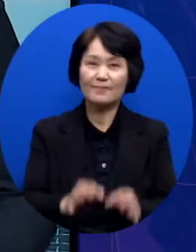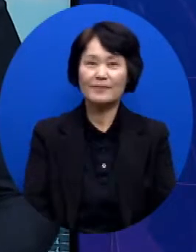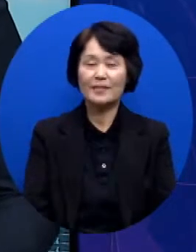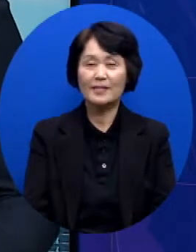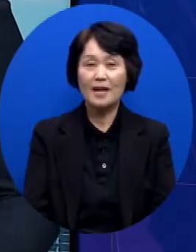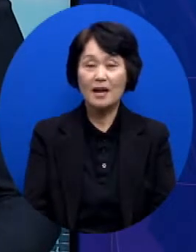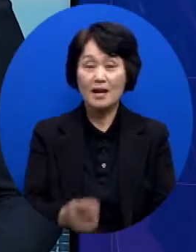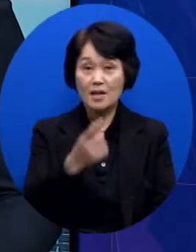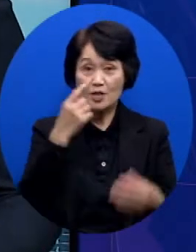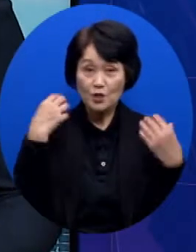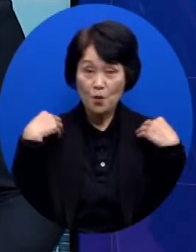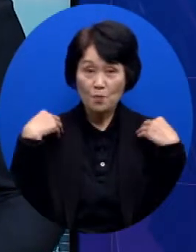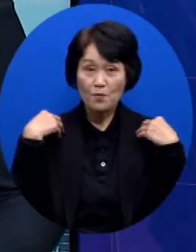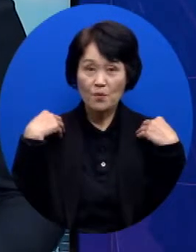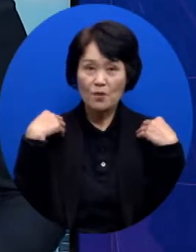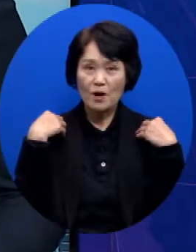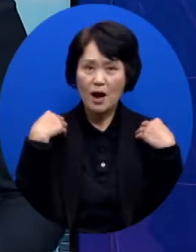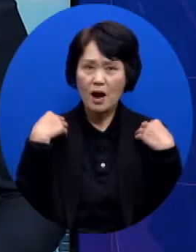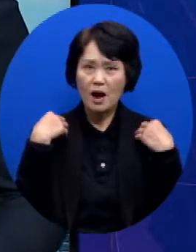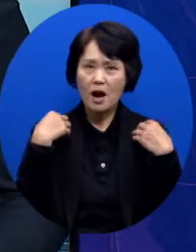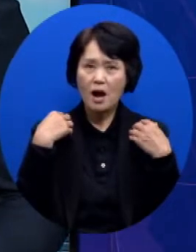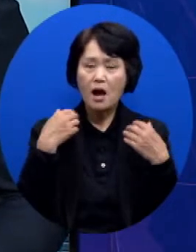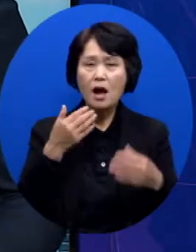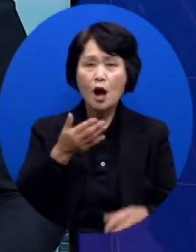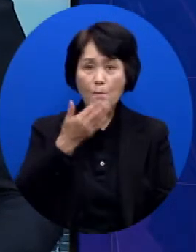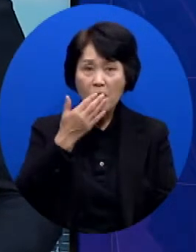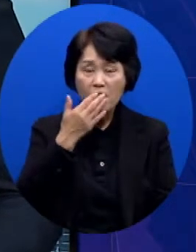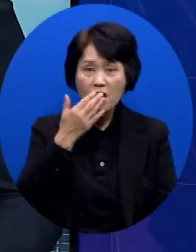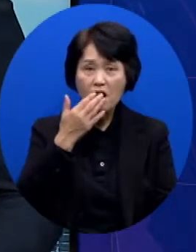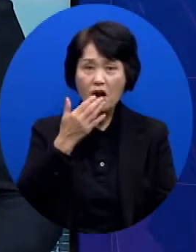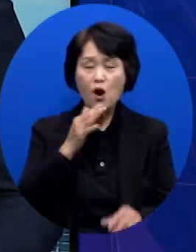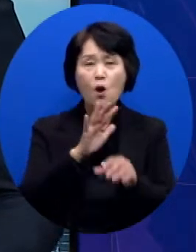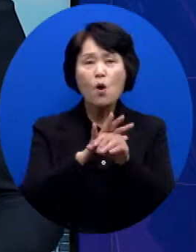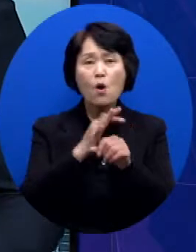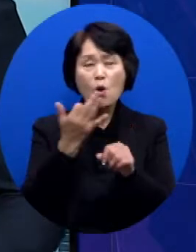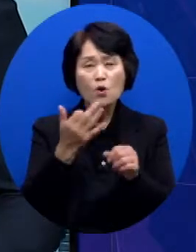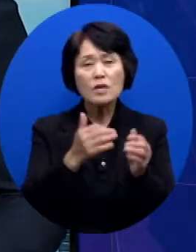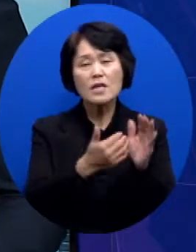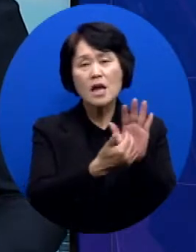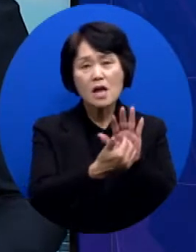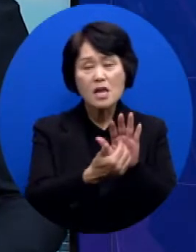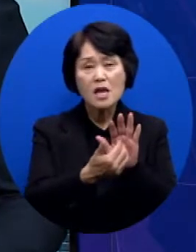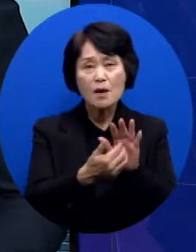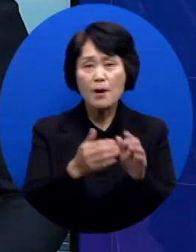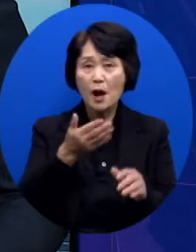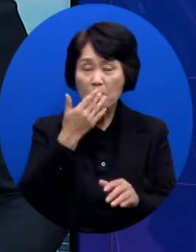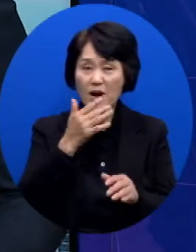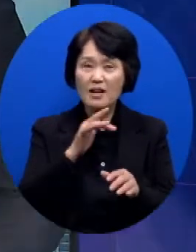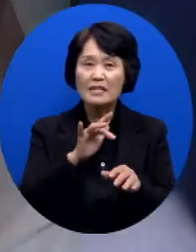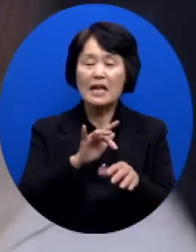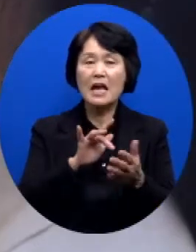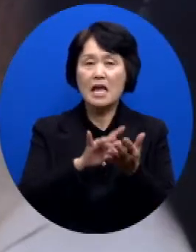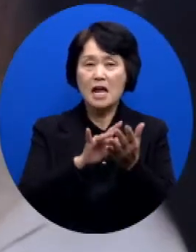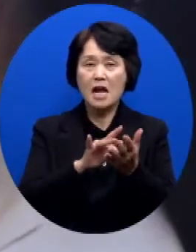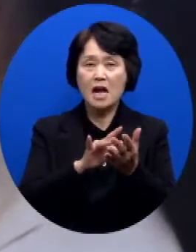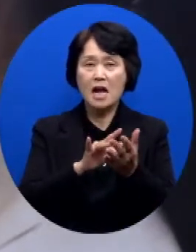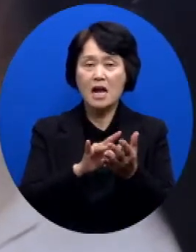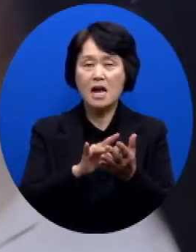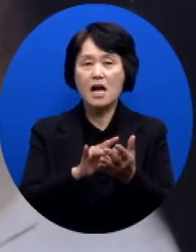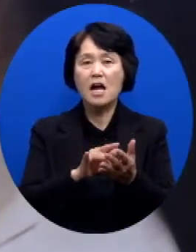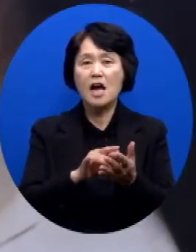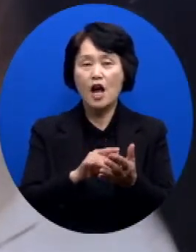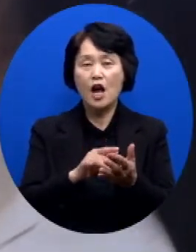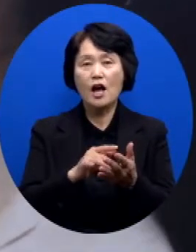정부가 이번 달 안에 먹는 형태의 코로나19 치료제의 선구매 계약을 완료할 것으로 보입니다.